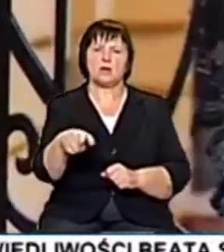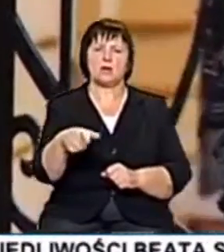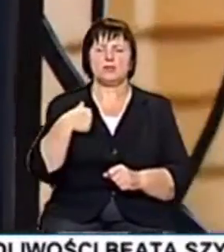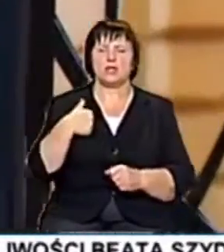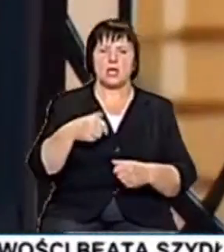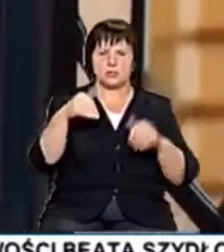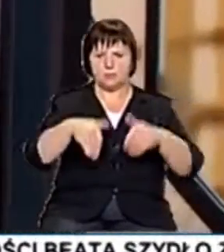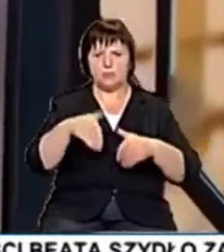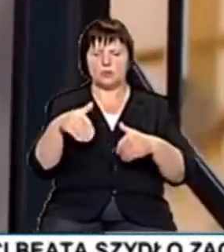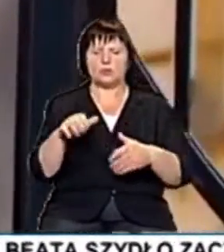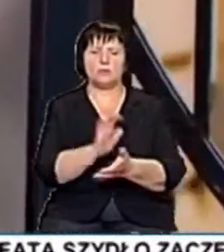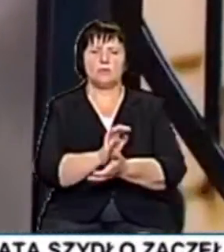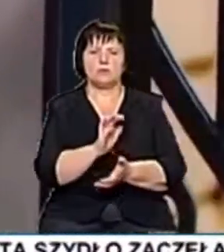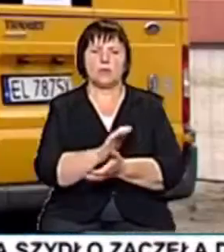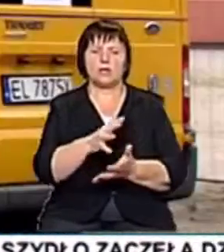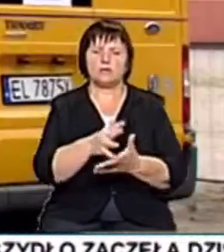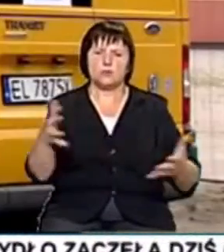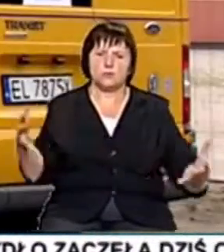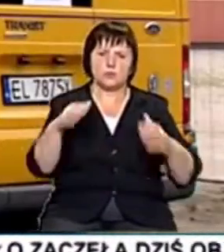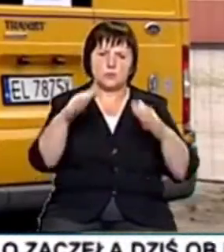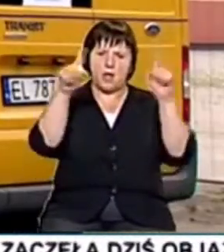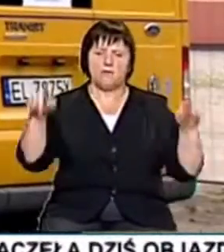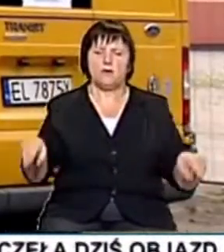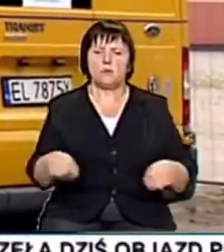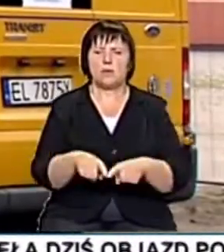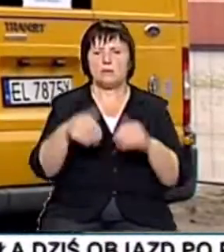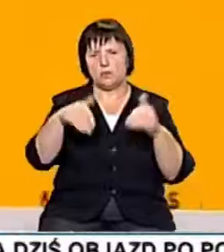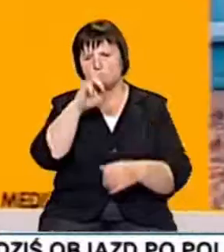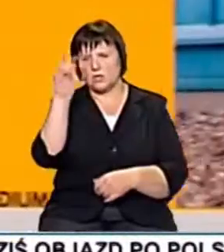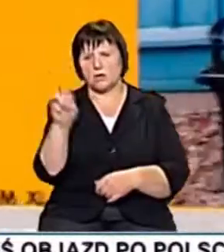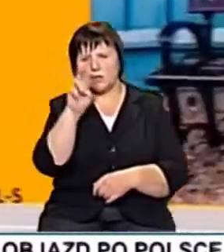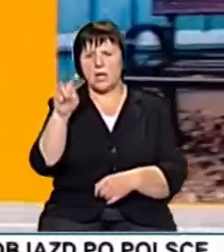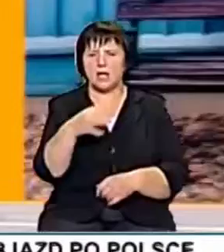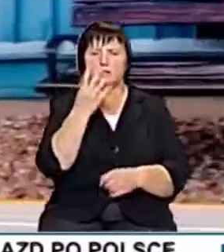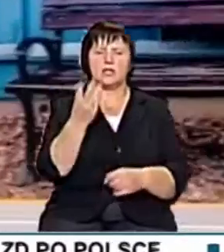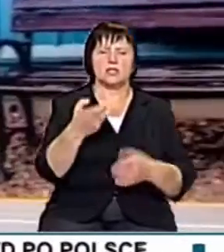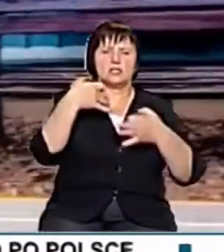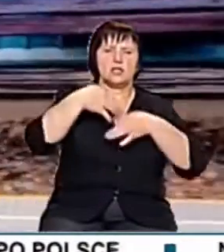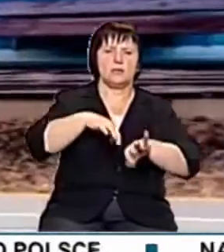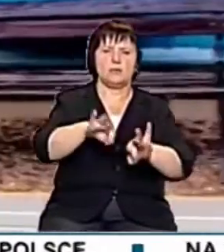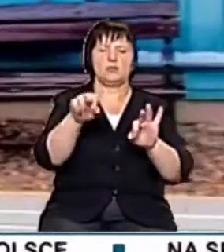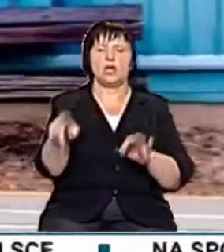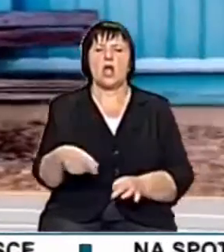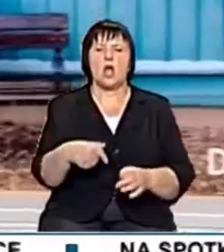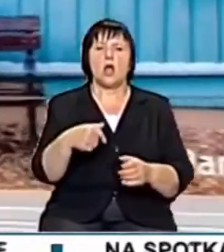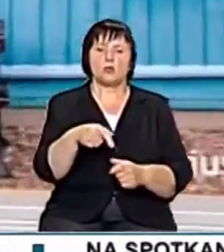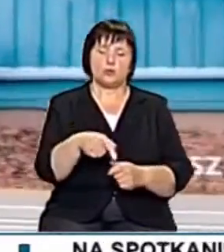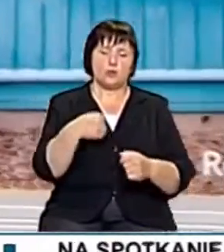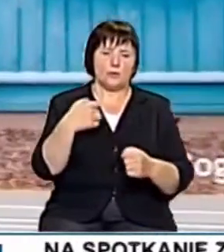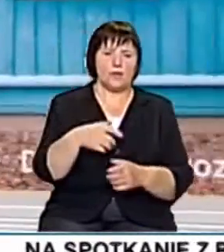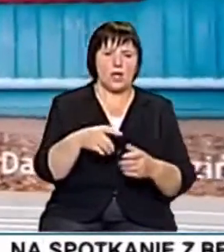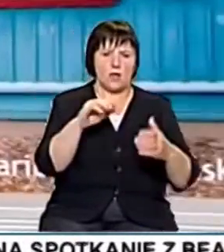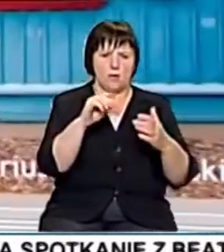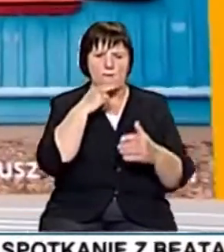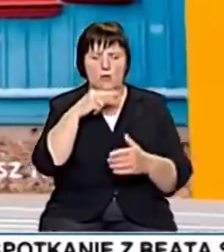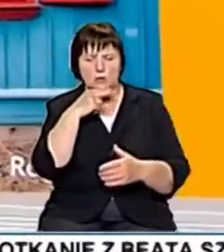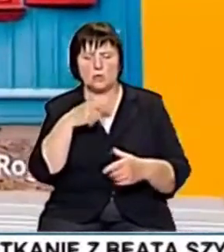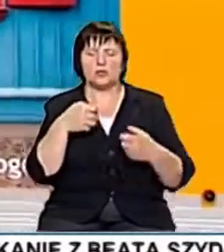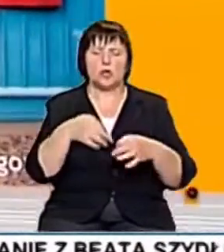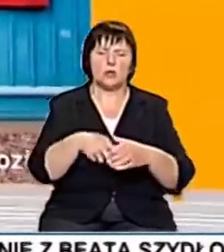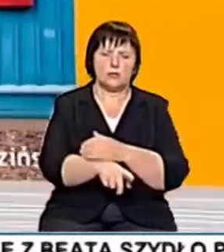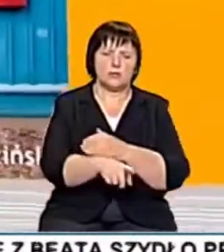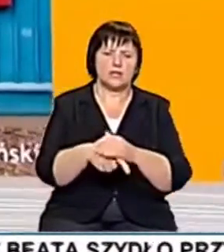było wydrukować w dużym formacie. Zdjęcia można zobaczyć m.in. na 4 pojazdach zakładu wodociągów i kanalizacji i na 1